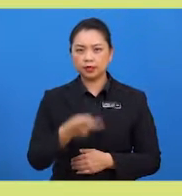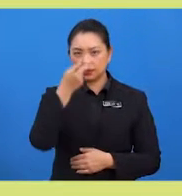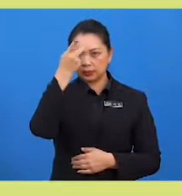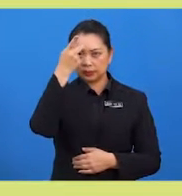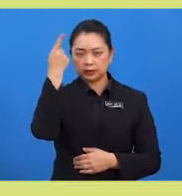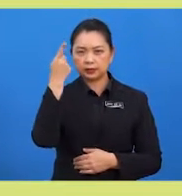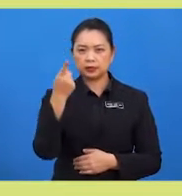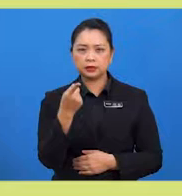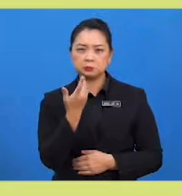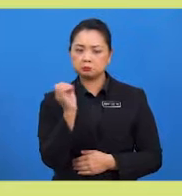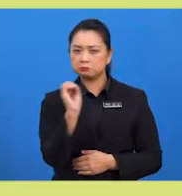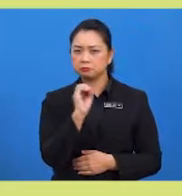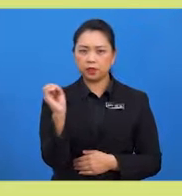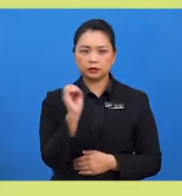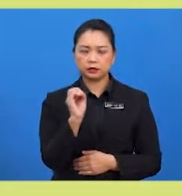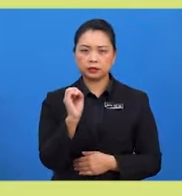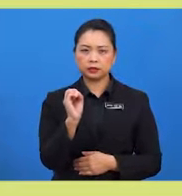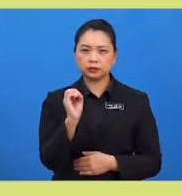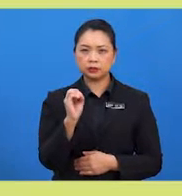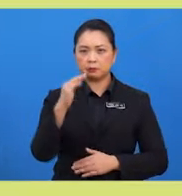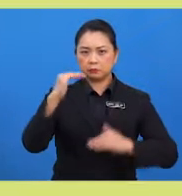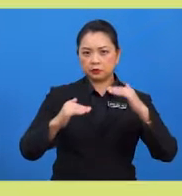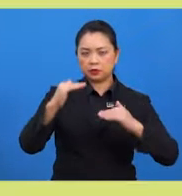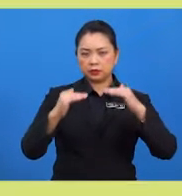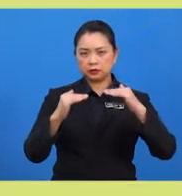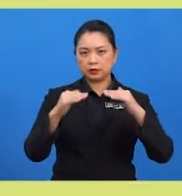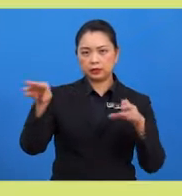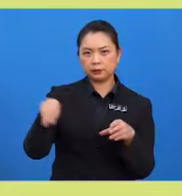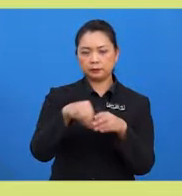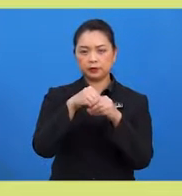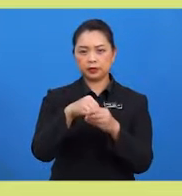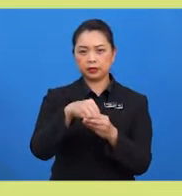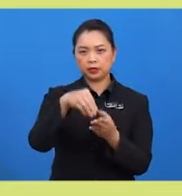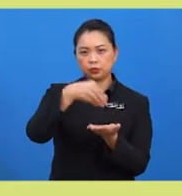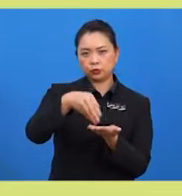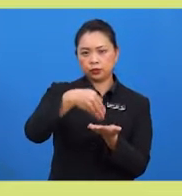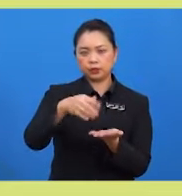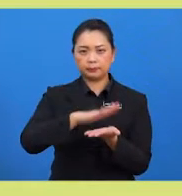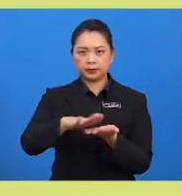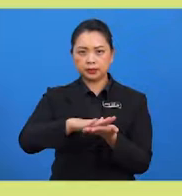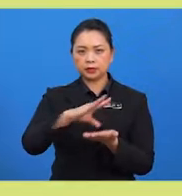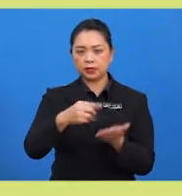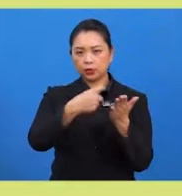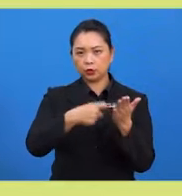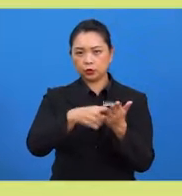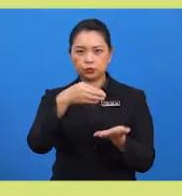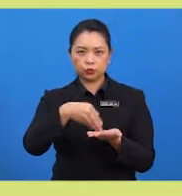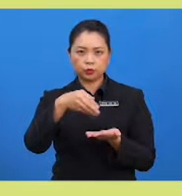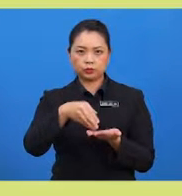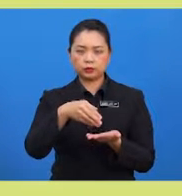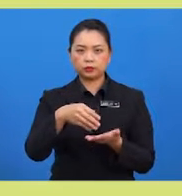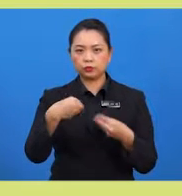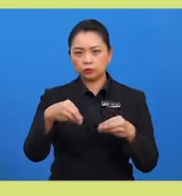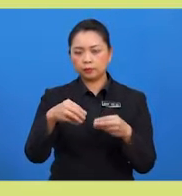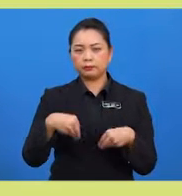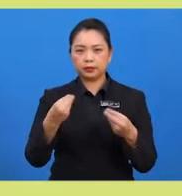RM31,210 kerana tiada item pelarasan yang melibatkan komponen jualan bersih dan kos jualan bagi soalan